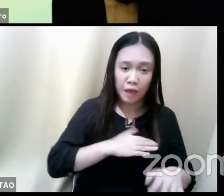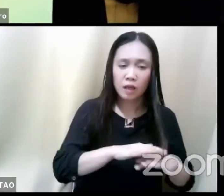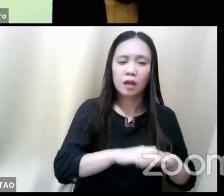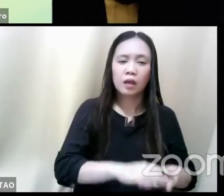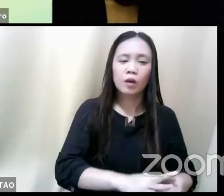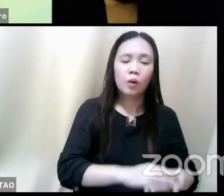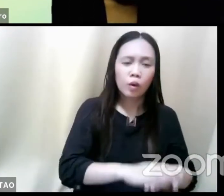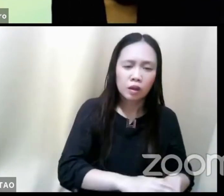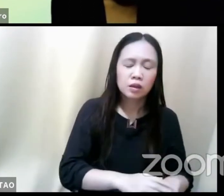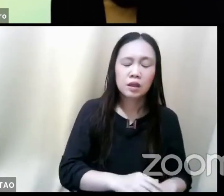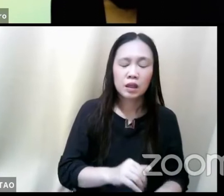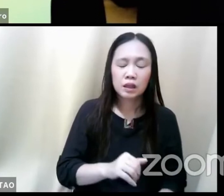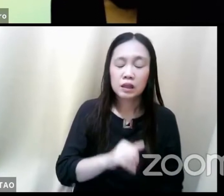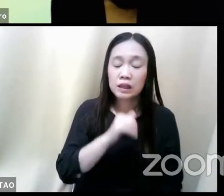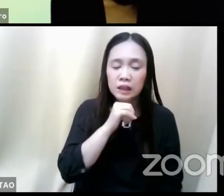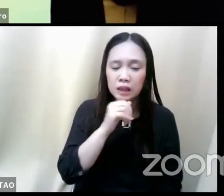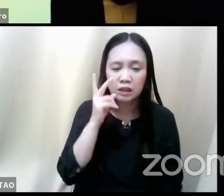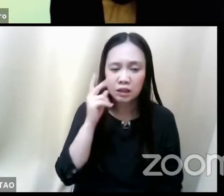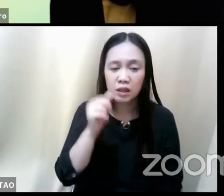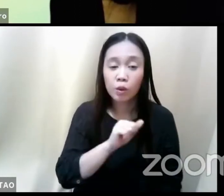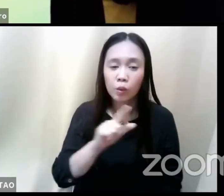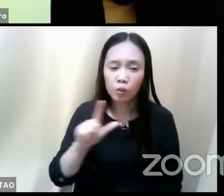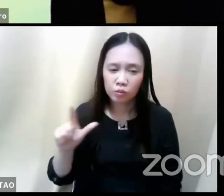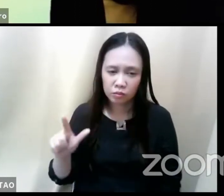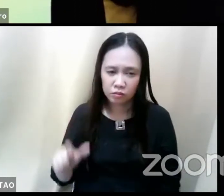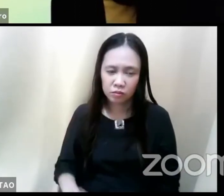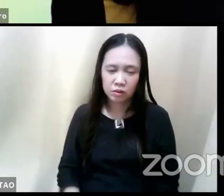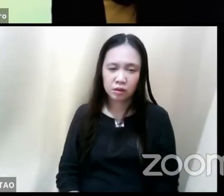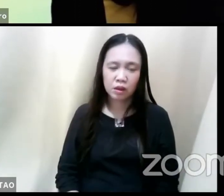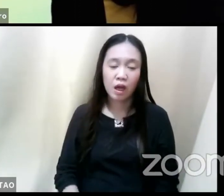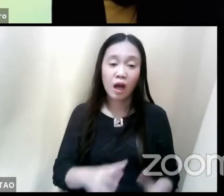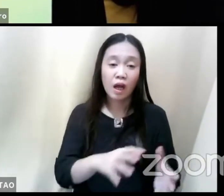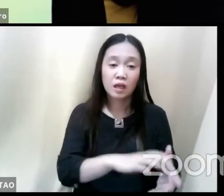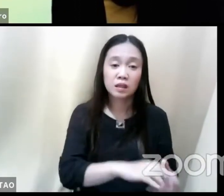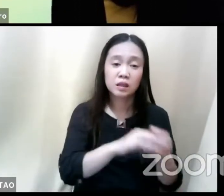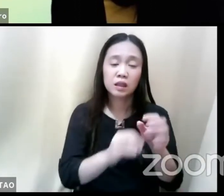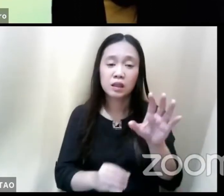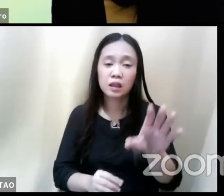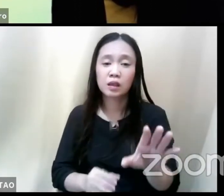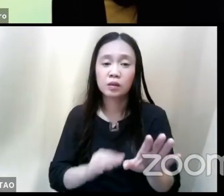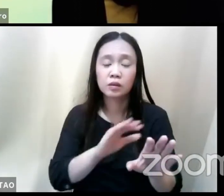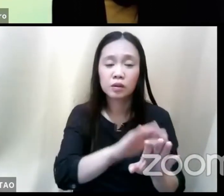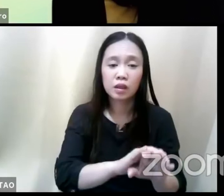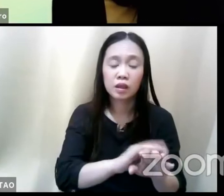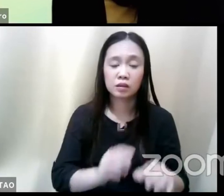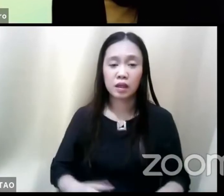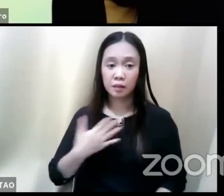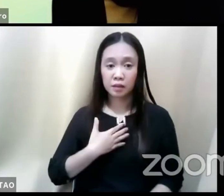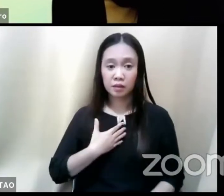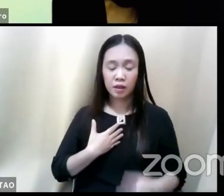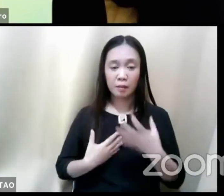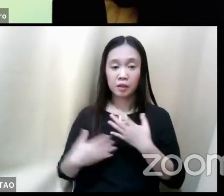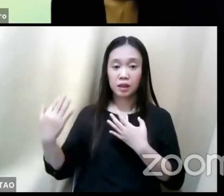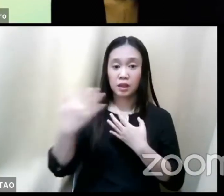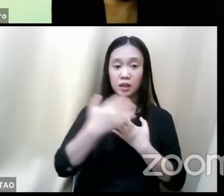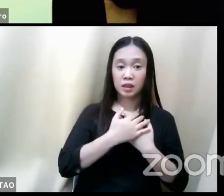whole picture. So tinuruan ko muna na ikapa na ito yung dummy, hanapin mo muna yung center of the chest. Yun. So kumbaga talagang tailor